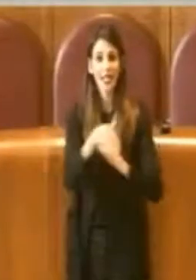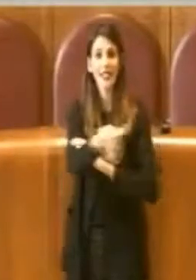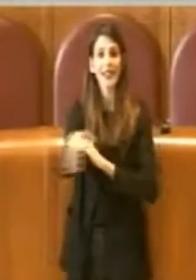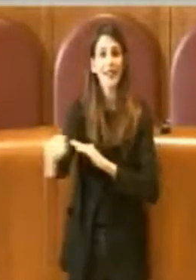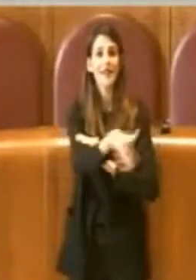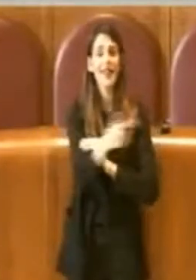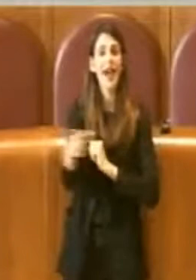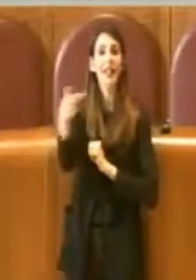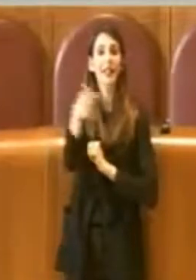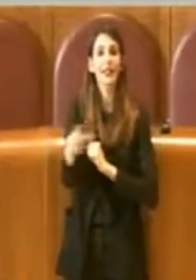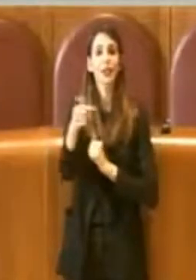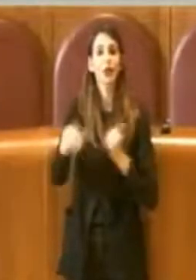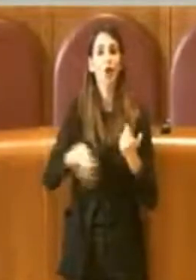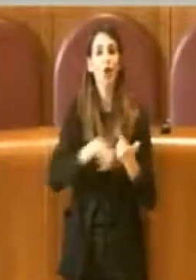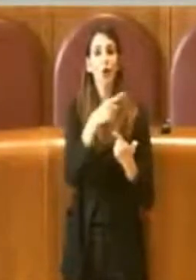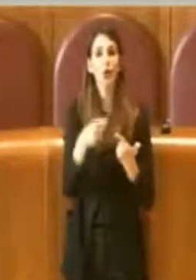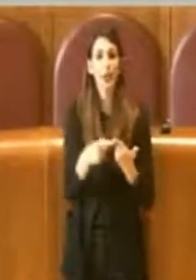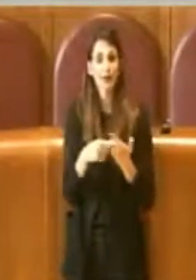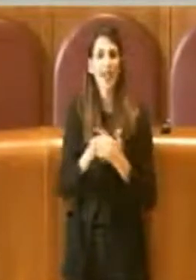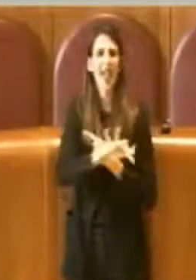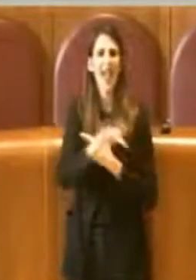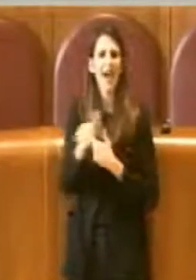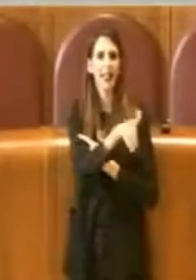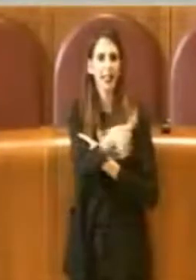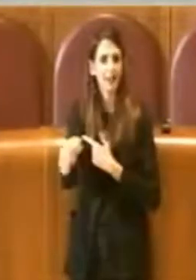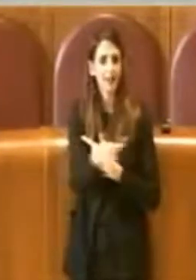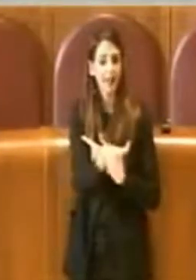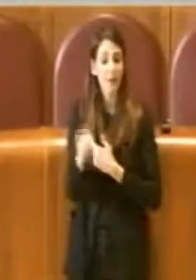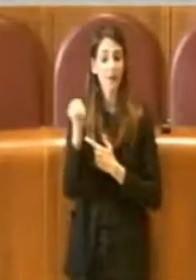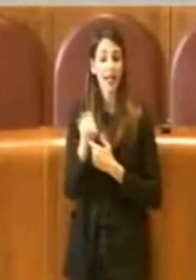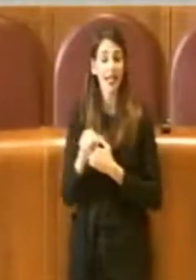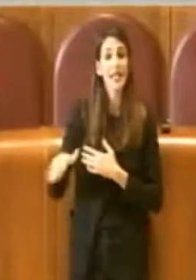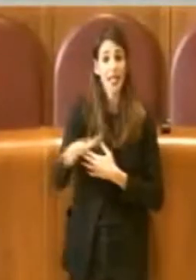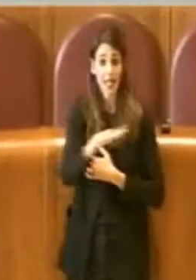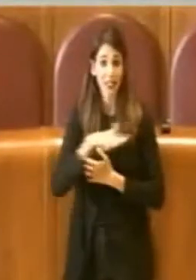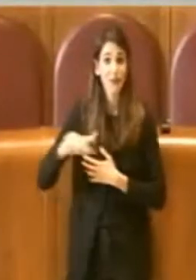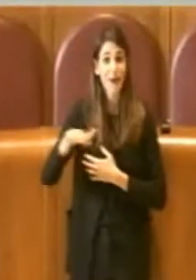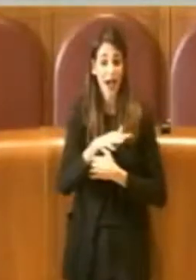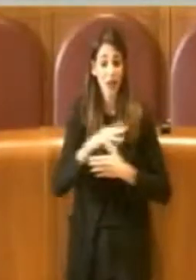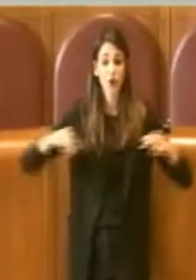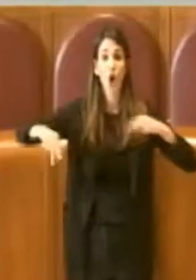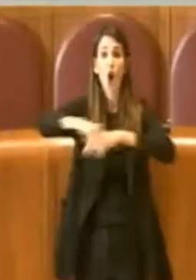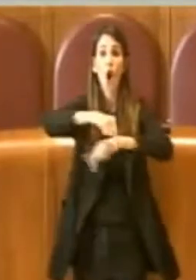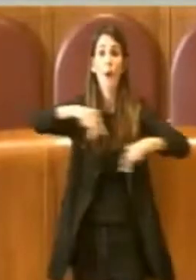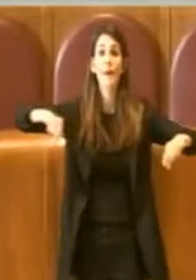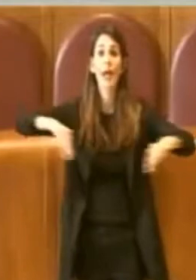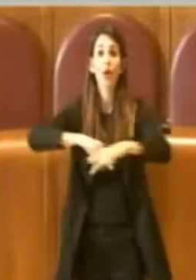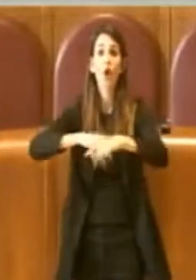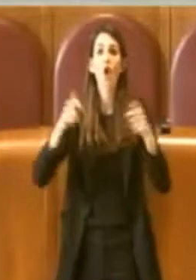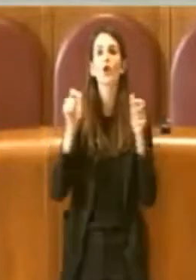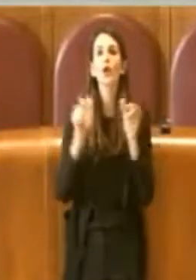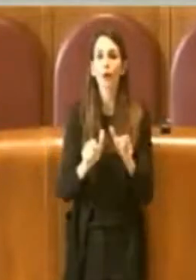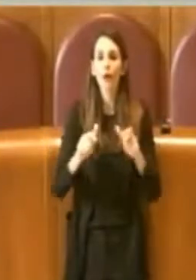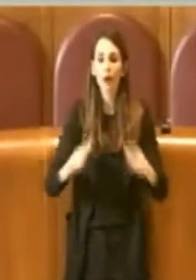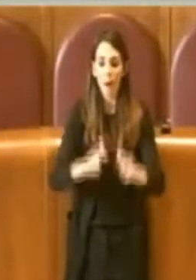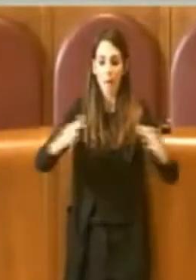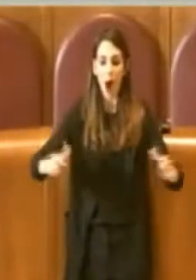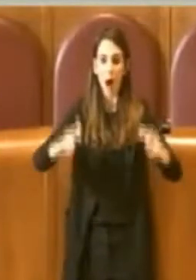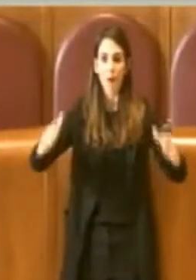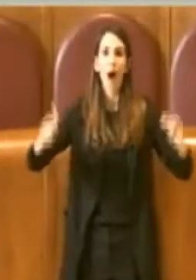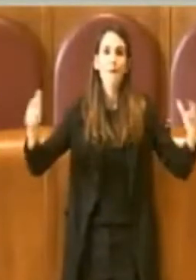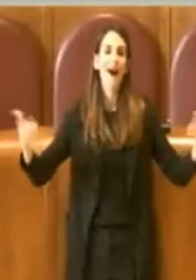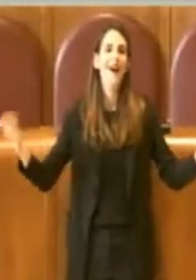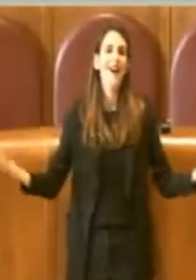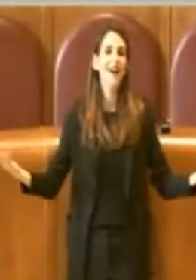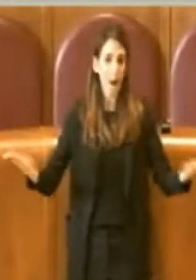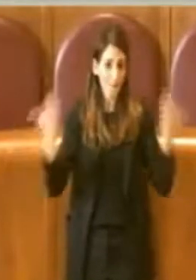Macelli, dove gli spazi pedonali vengono notevolmente aumentati. Oggi chi passeggia in queste